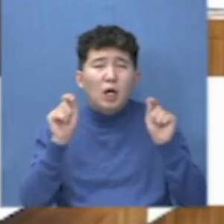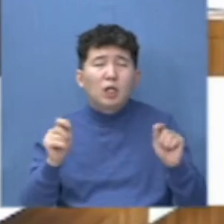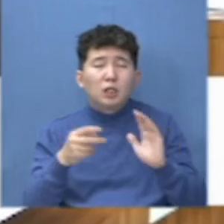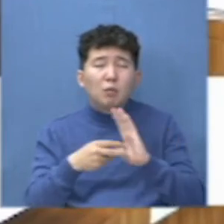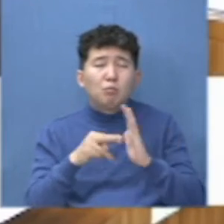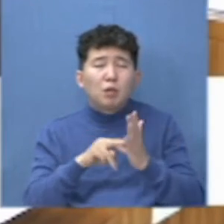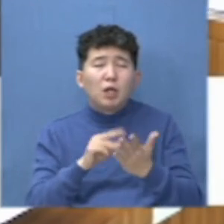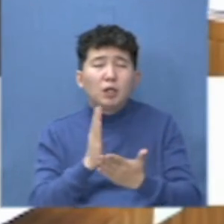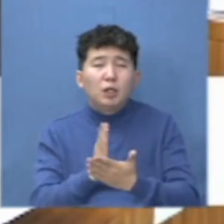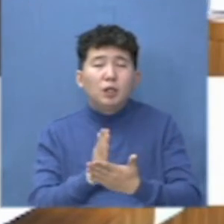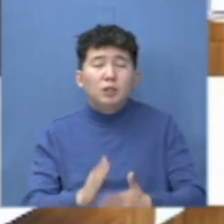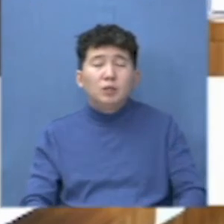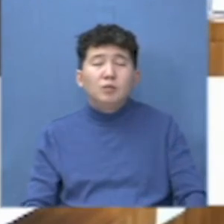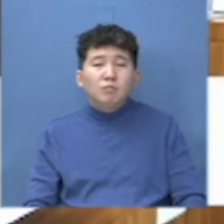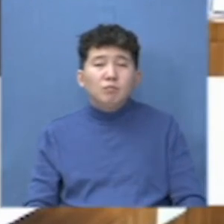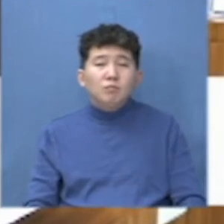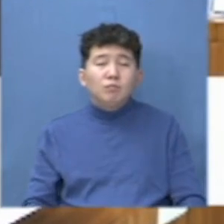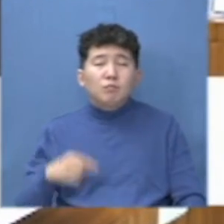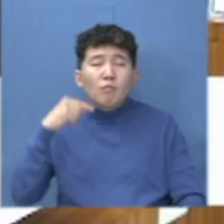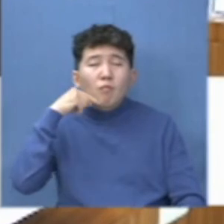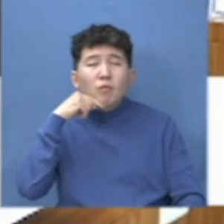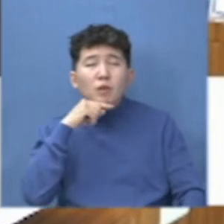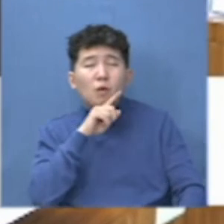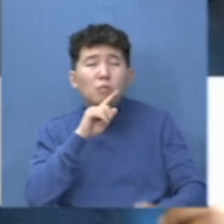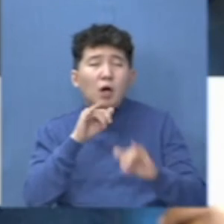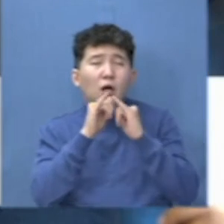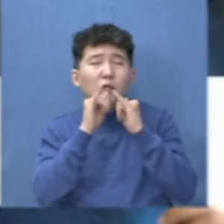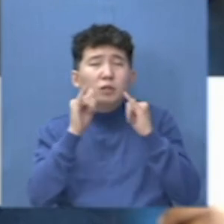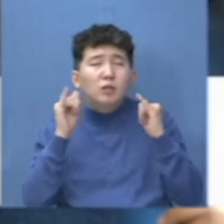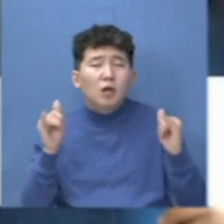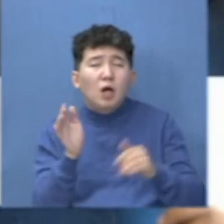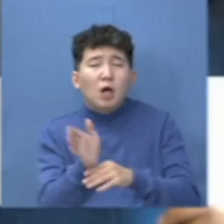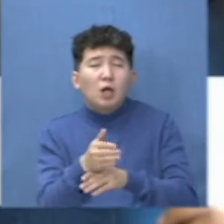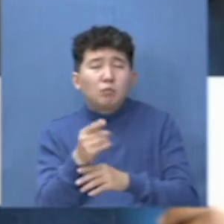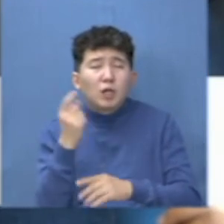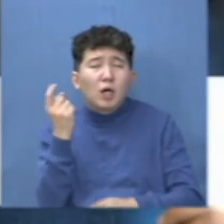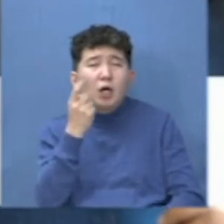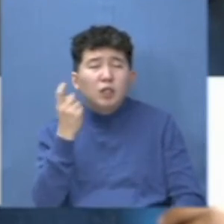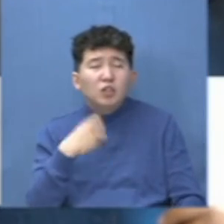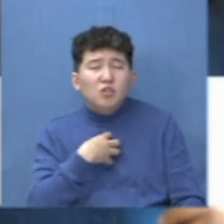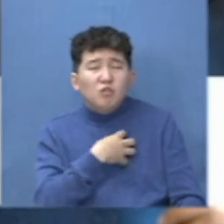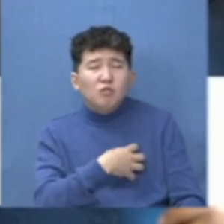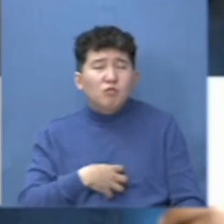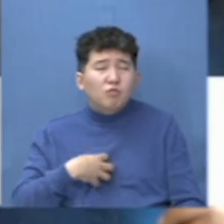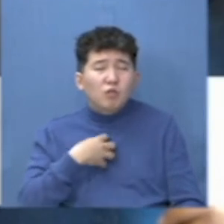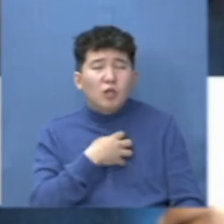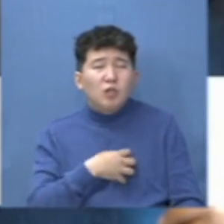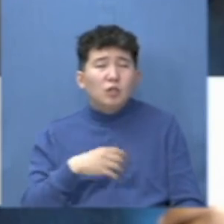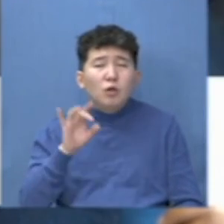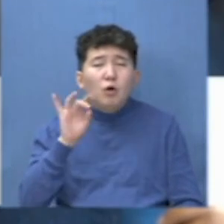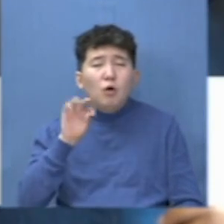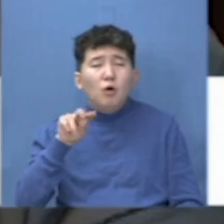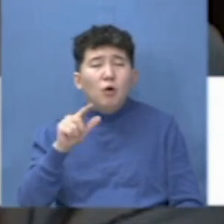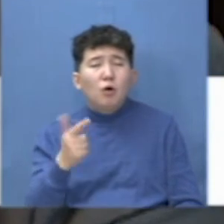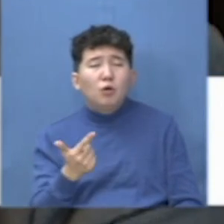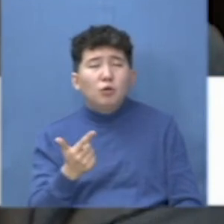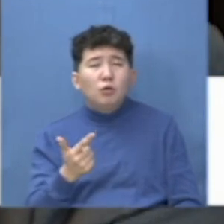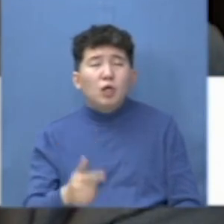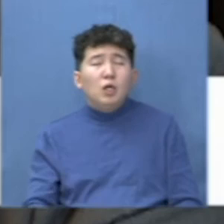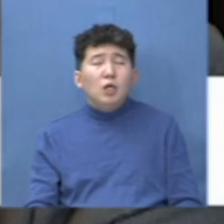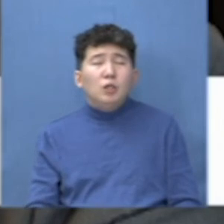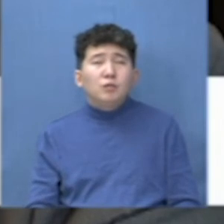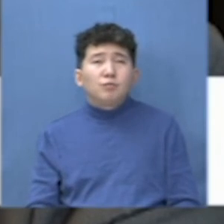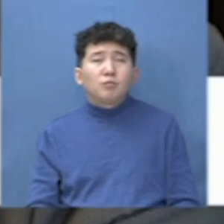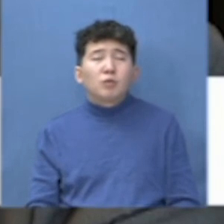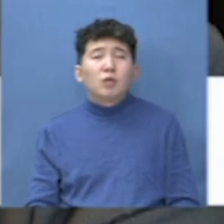бар. Елдің экономикасын дамытуда балық шаруашылығы ерекше рөл атқарады. Соңғы уақытта бұл салада үлкен жұмыстар атқарылды.